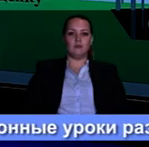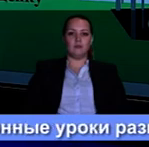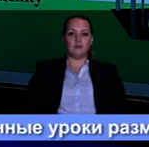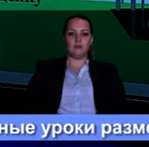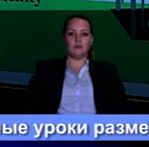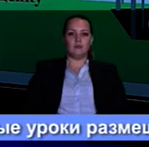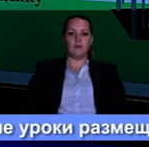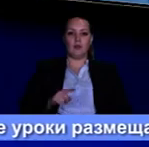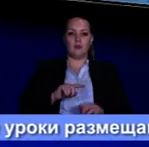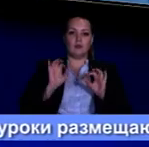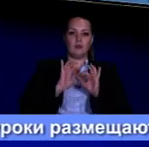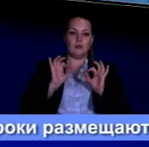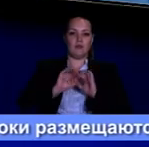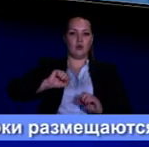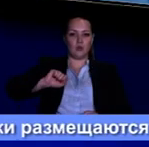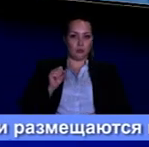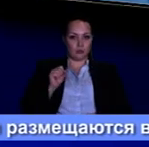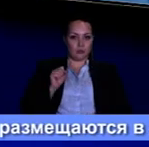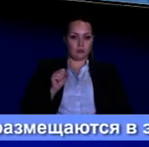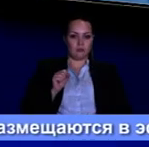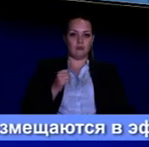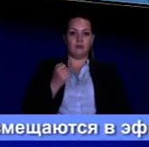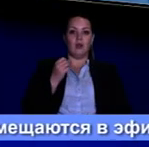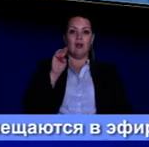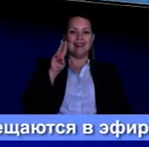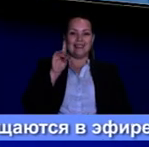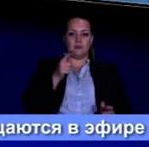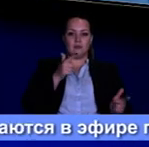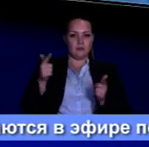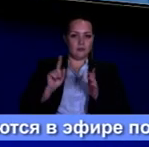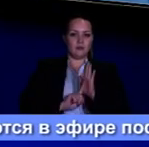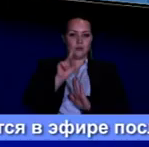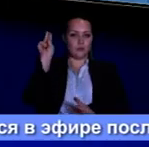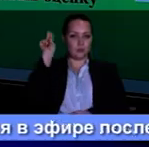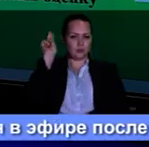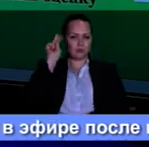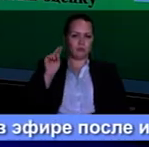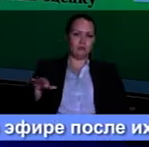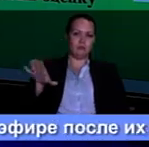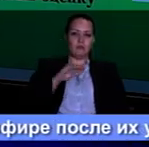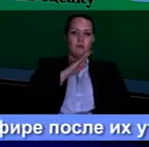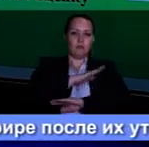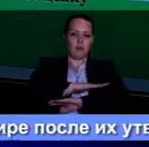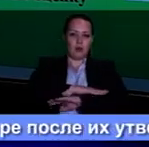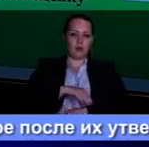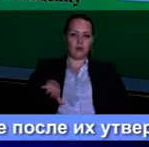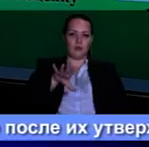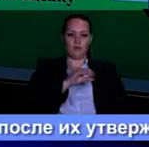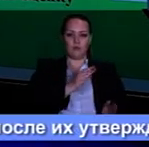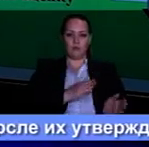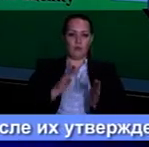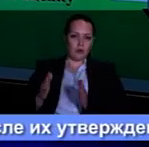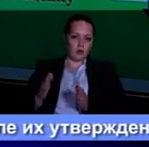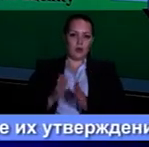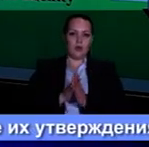Быстренько проверь, дружок, ты готов начать урок? Все ли в порядке, все ли на месте?